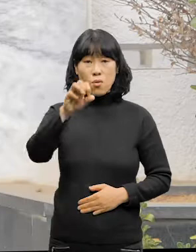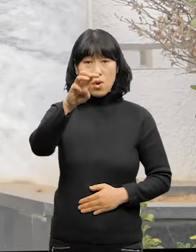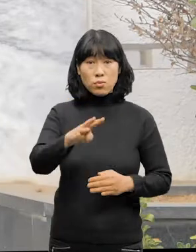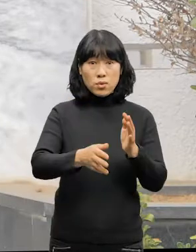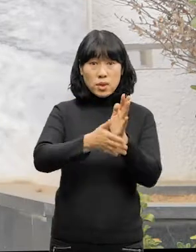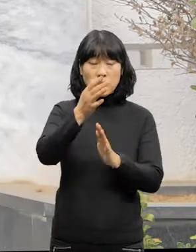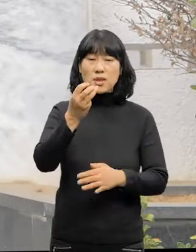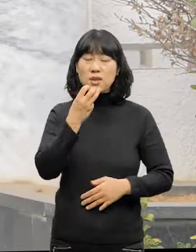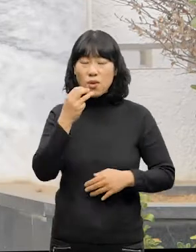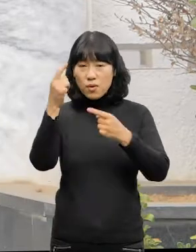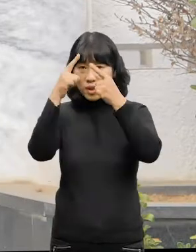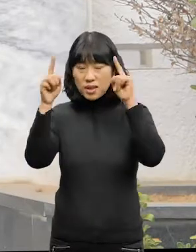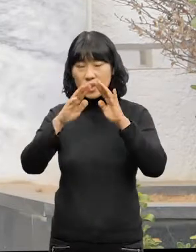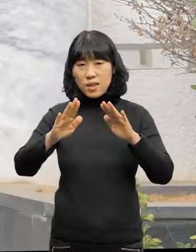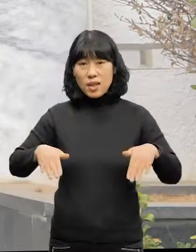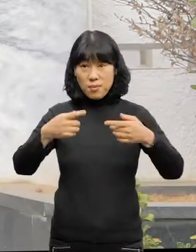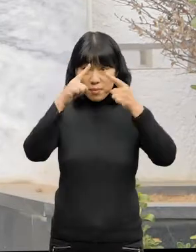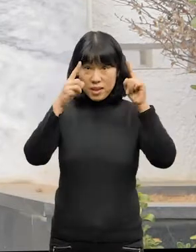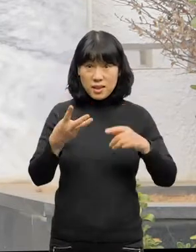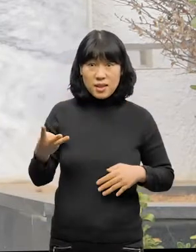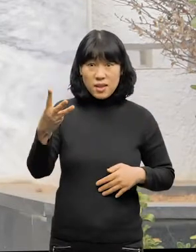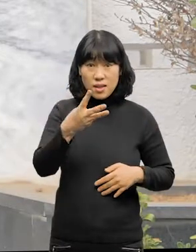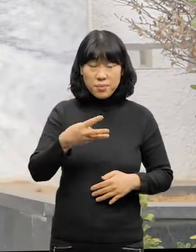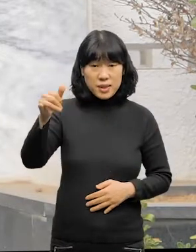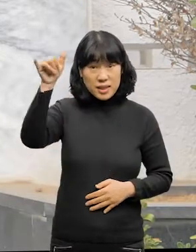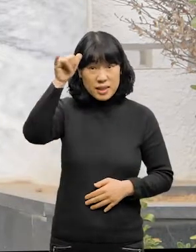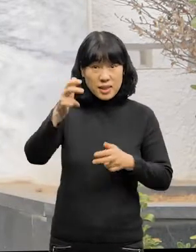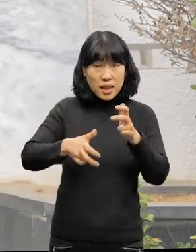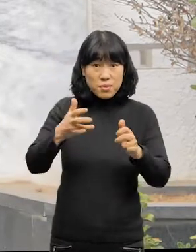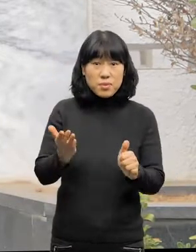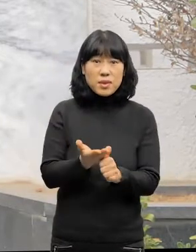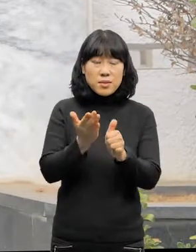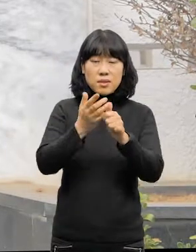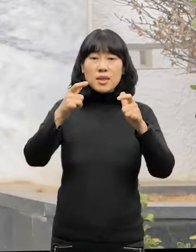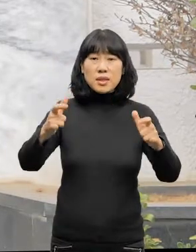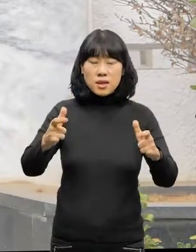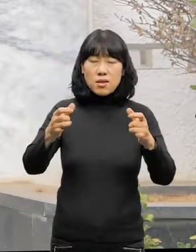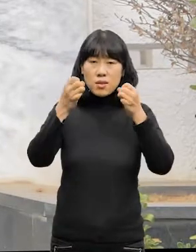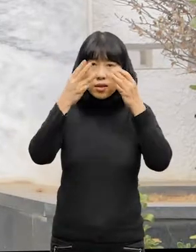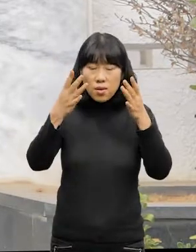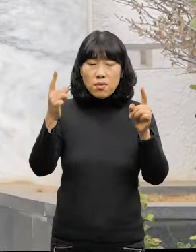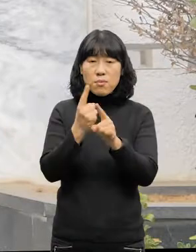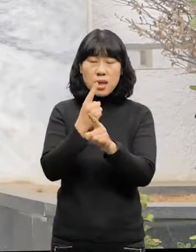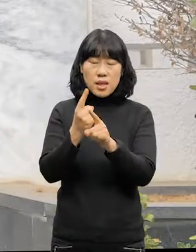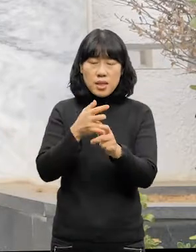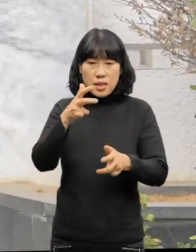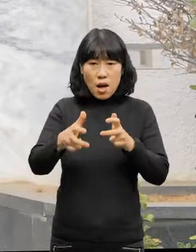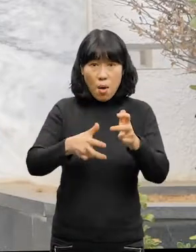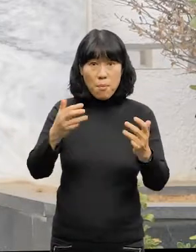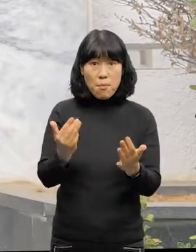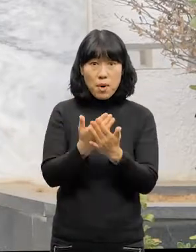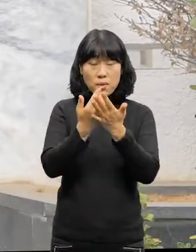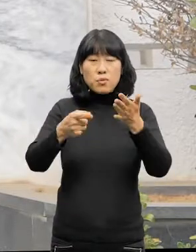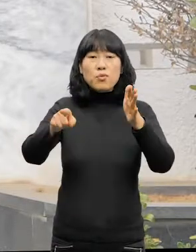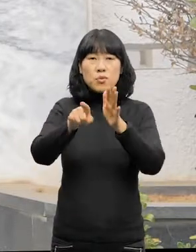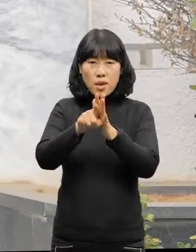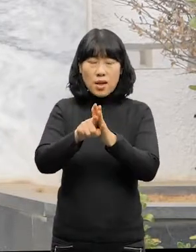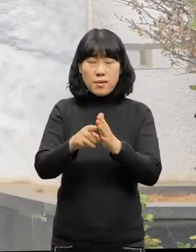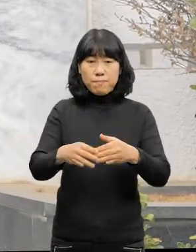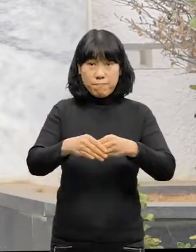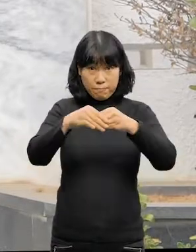광주시가 서울대 전남대와 함께 인공지능 산업 육성과 지역혁신 플랫폼 사업 발전을 위해 힘을 모으기로